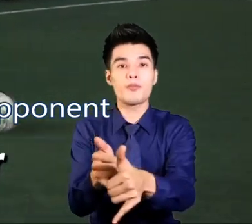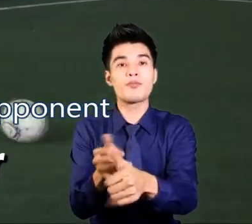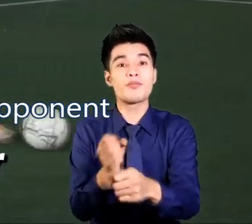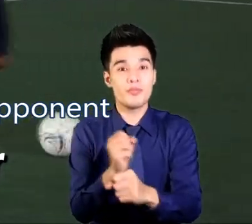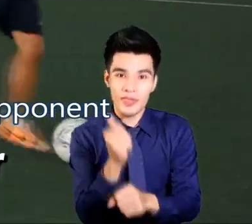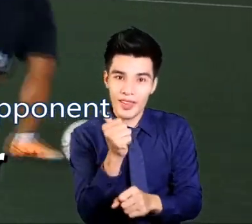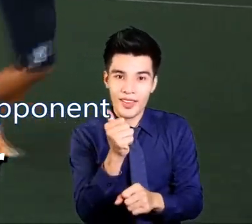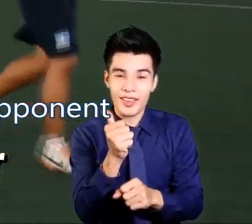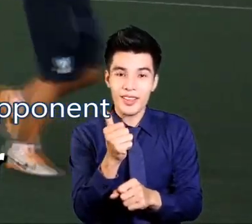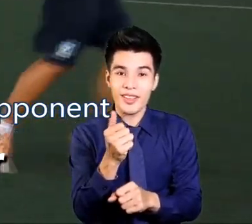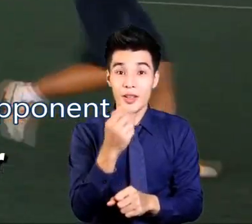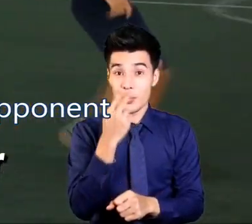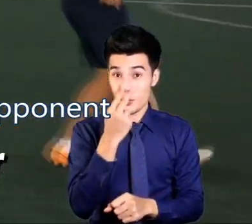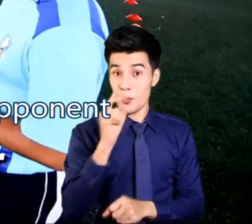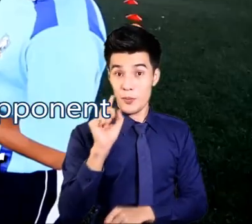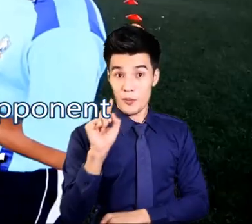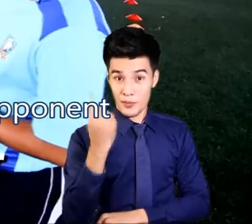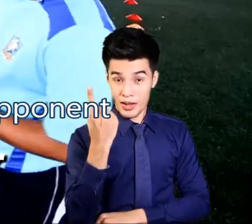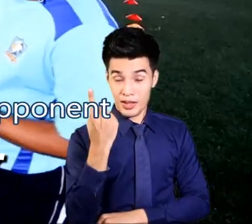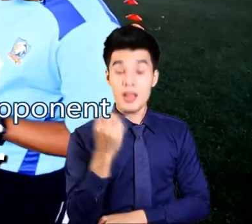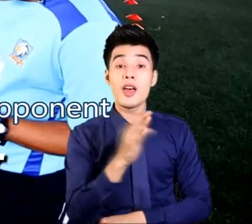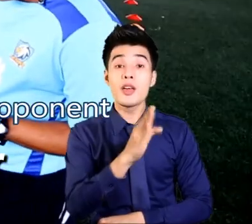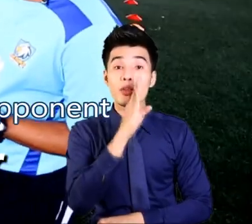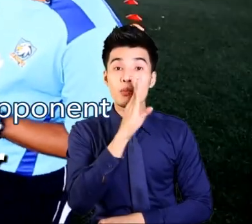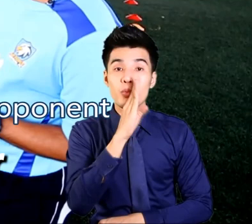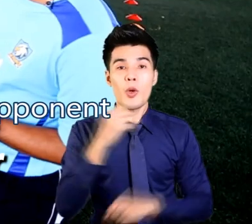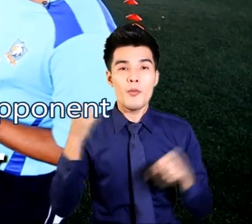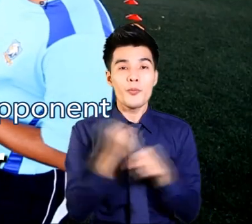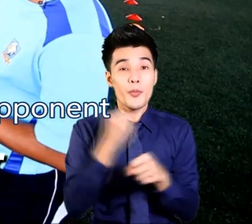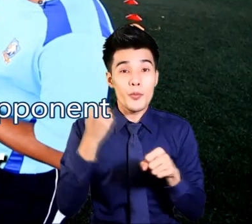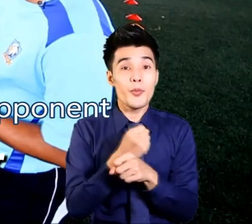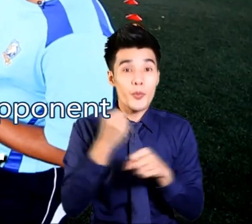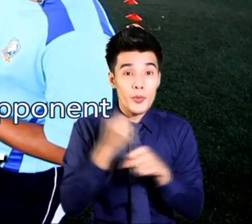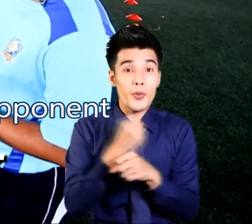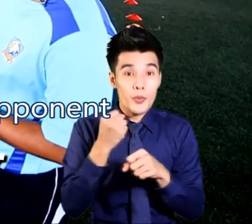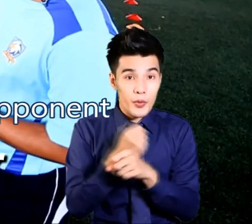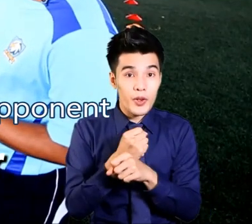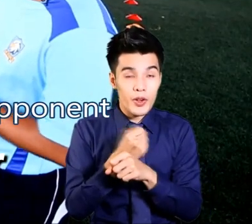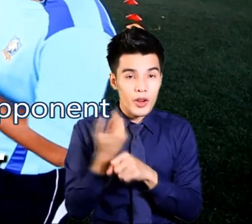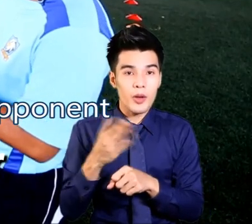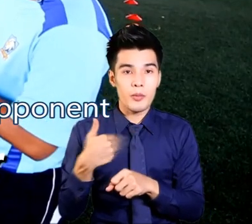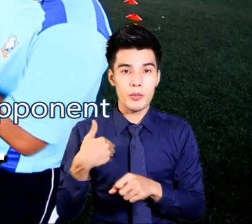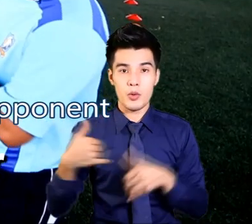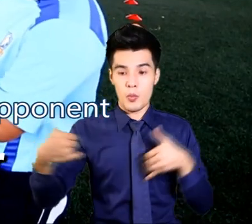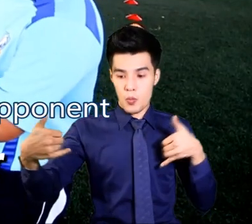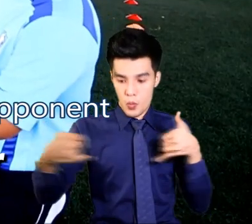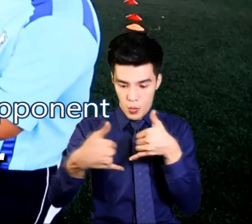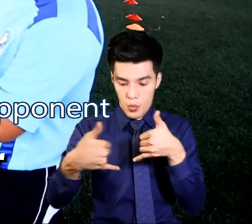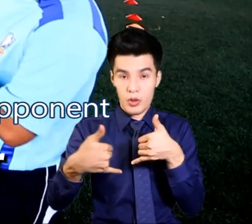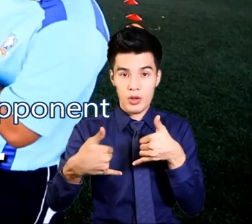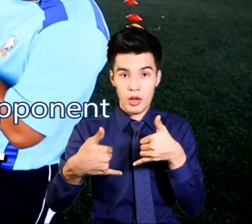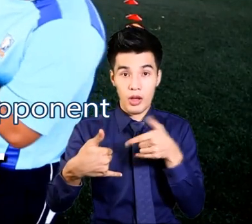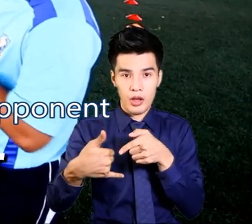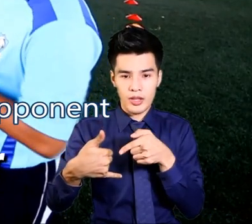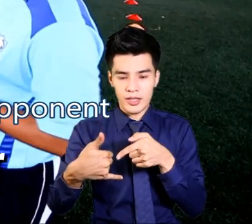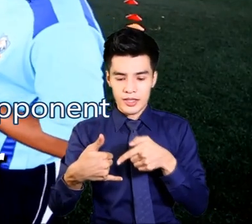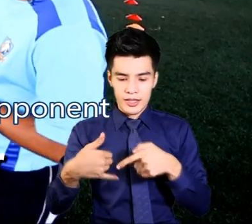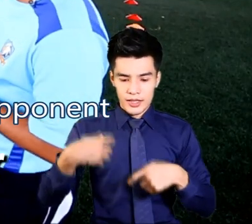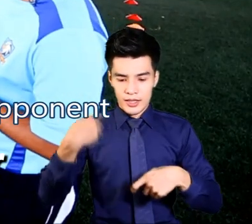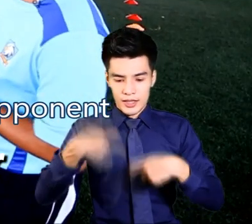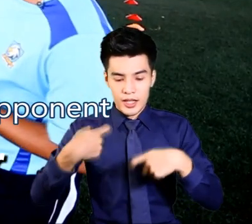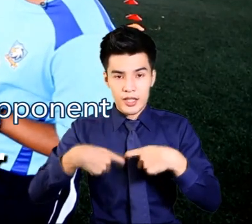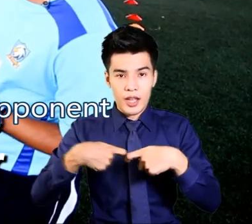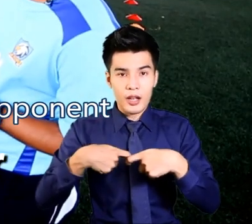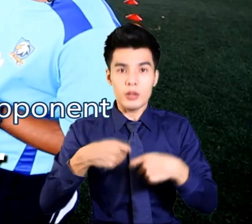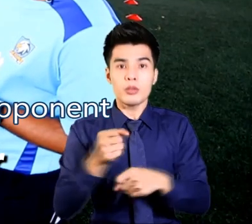เอาล่ะครับมาดูอีกทีนึงนะฮหลังจากที่เราฝึกมาพร้อมแล้วดูครับมีคู่ต่อสู้แล้วก็ต้องไปเจอกับสถานการณ์ที่เข้ามุมอัจะ